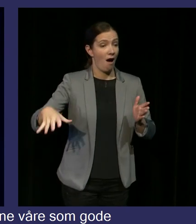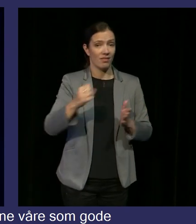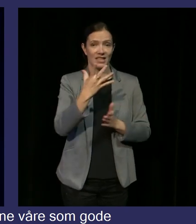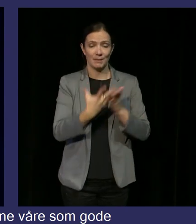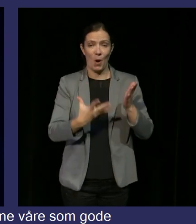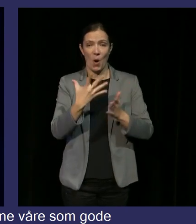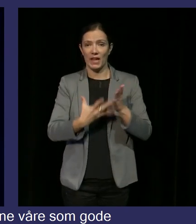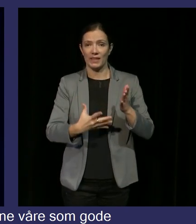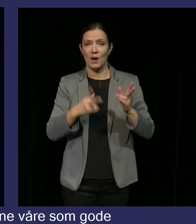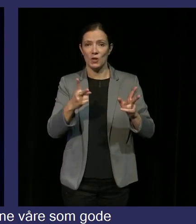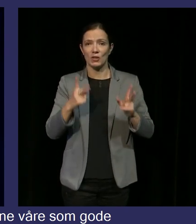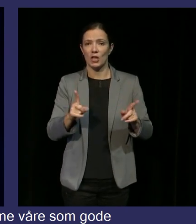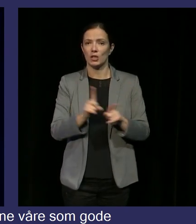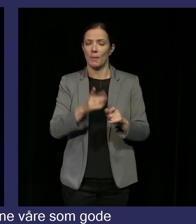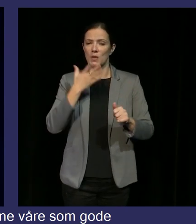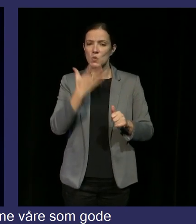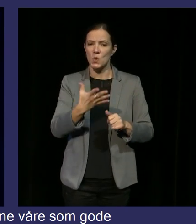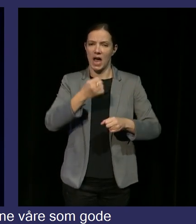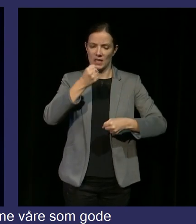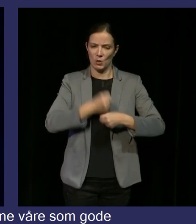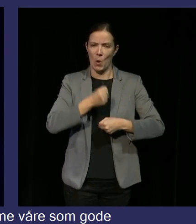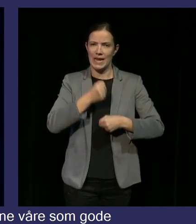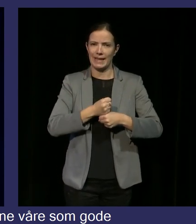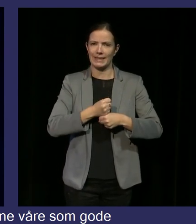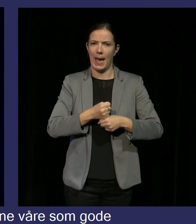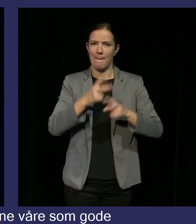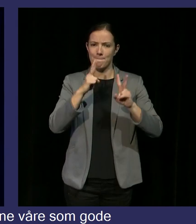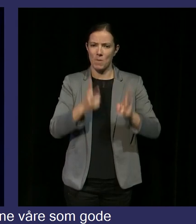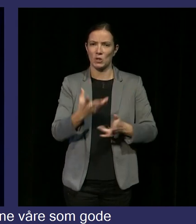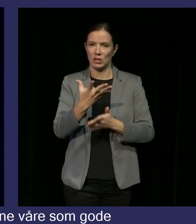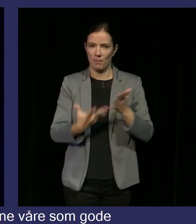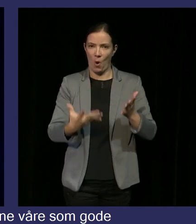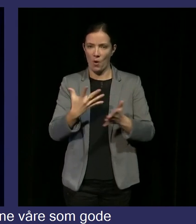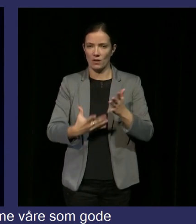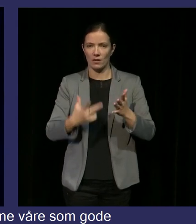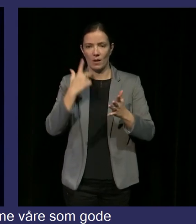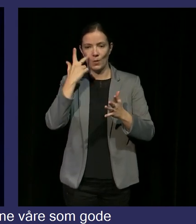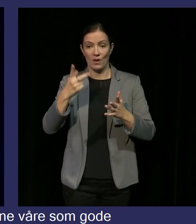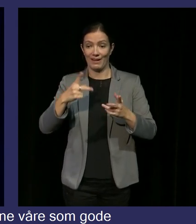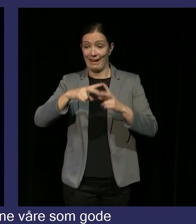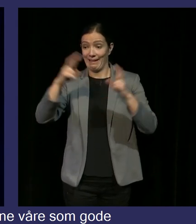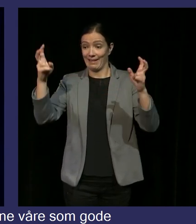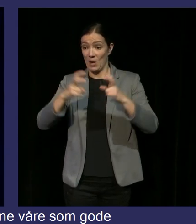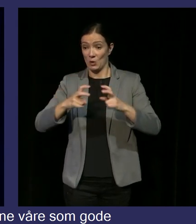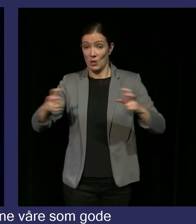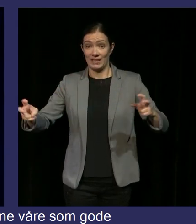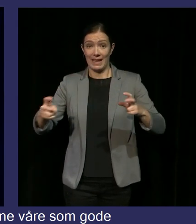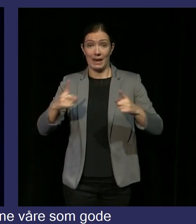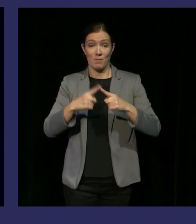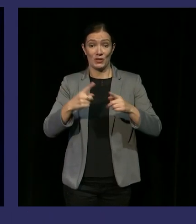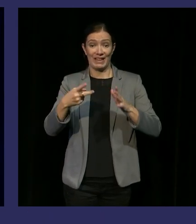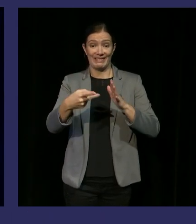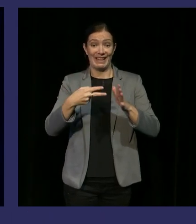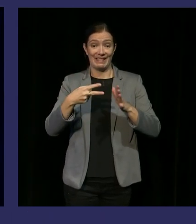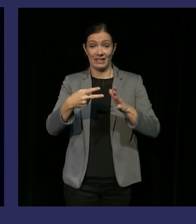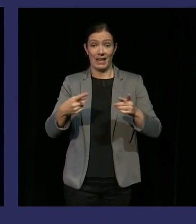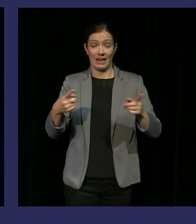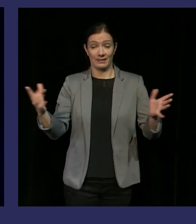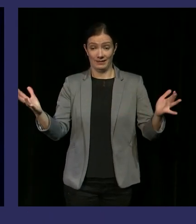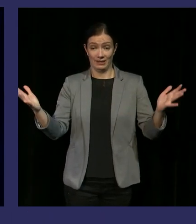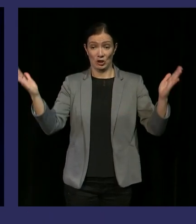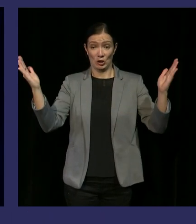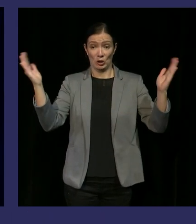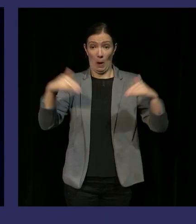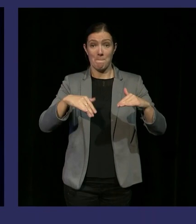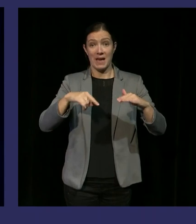språkene våre som gode og solide bruksspråk når internasjonalisering og digitalisering skyller